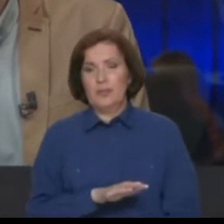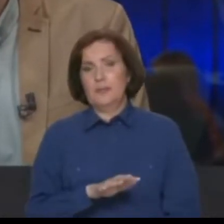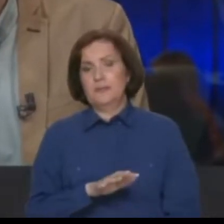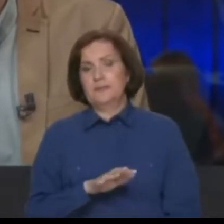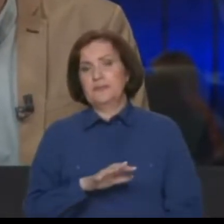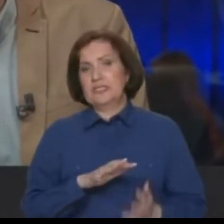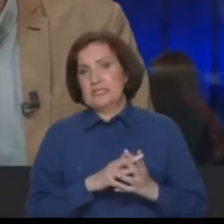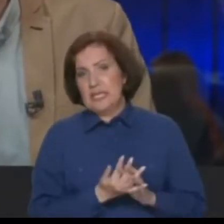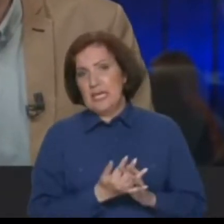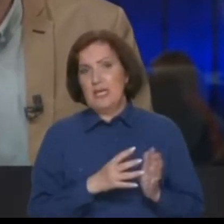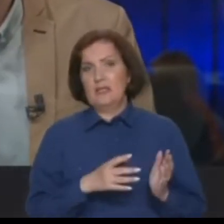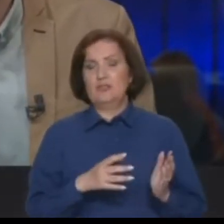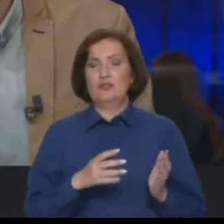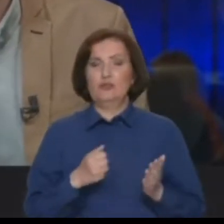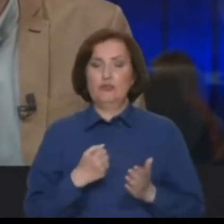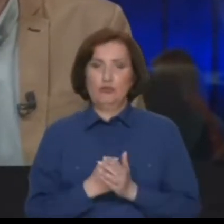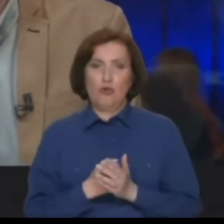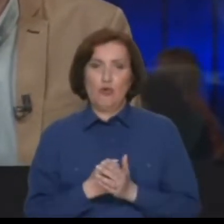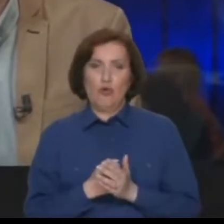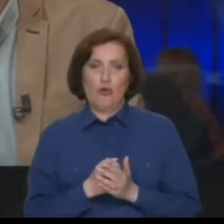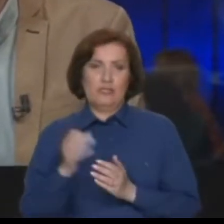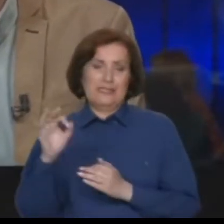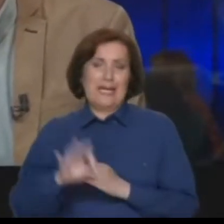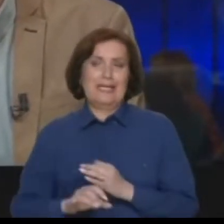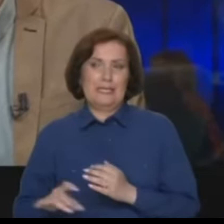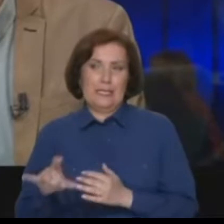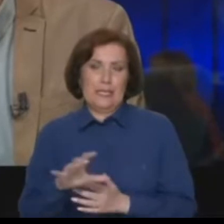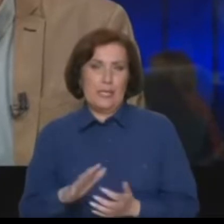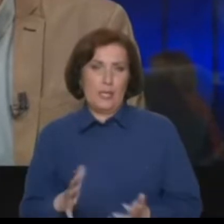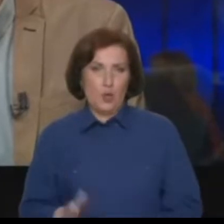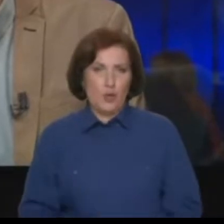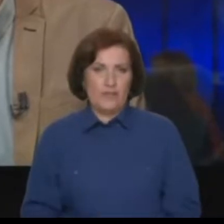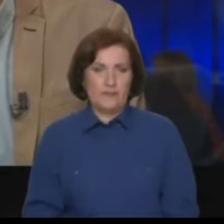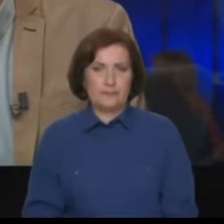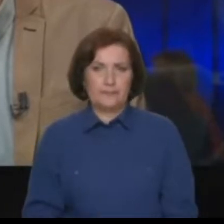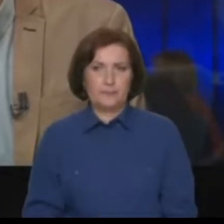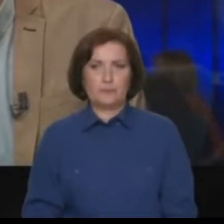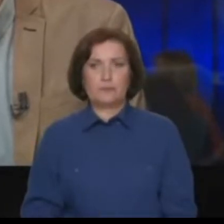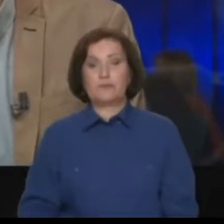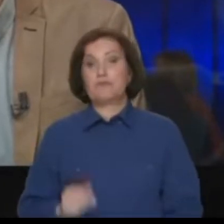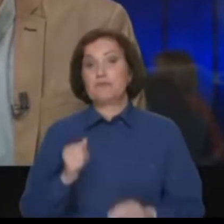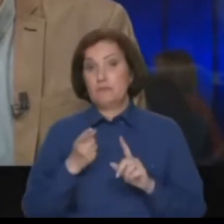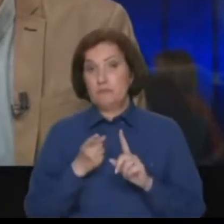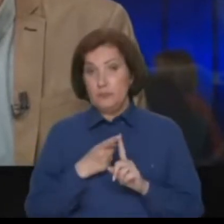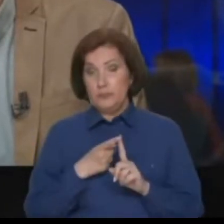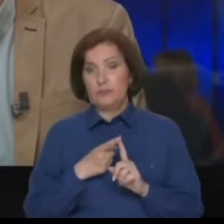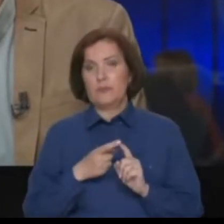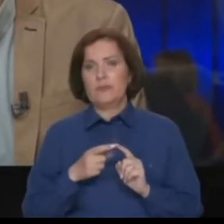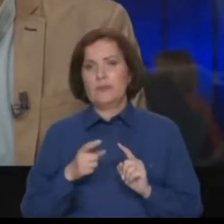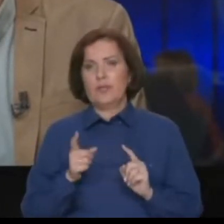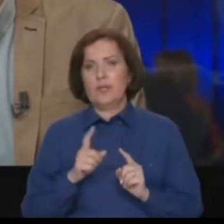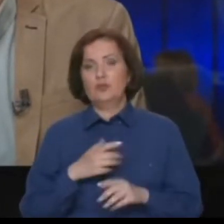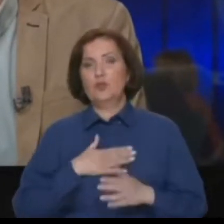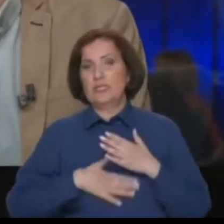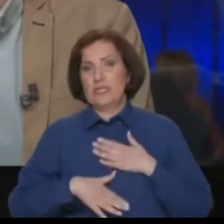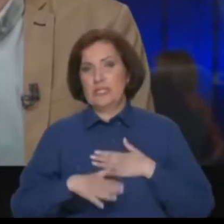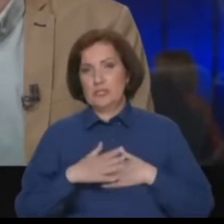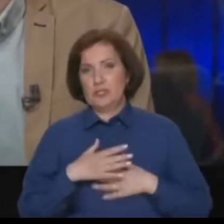міст, селищ до, ну, тих же західних регіонів? Ну, по-перше, що